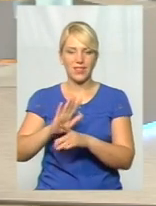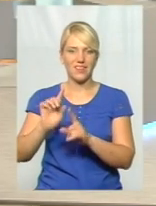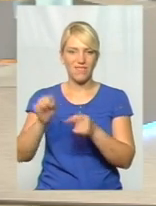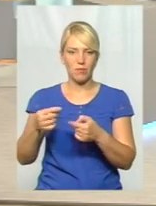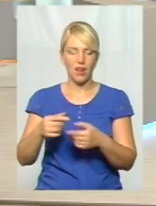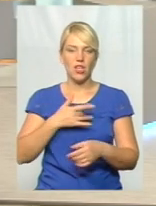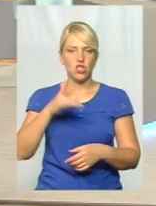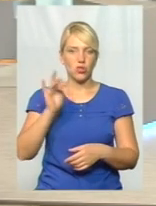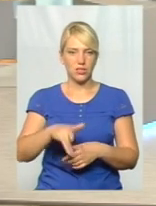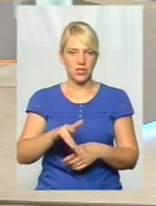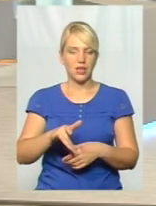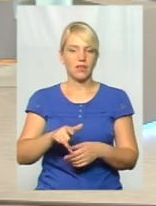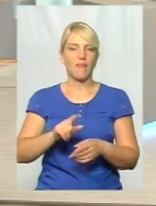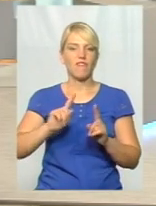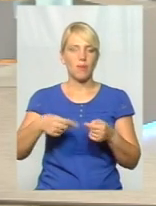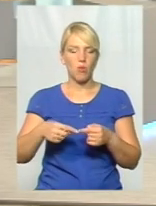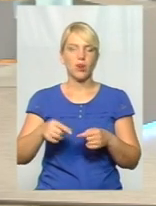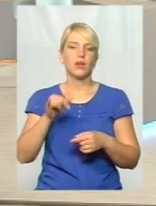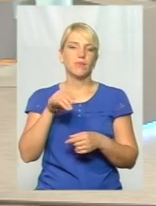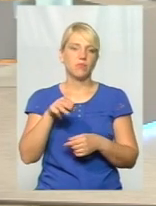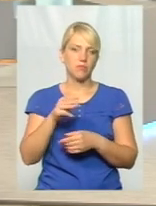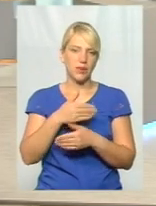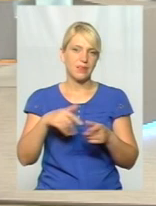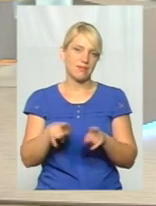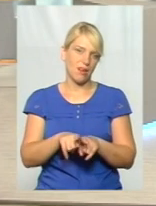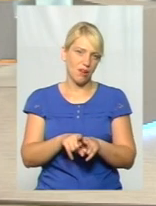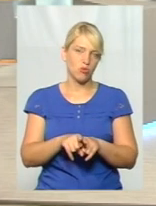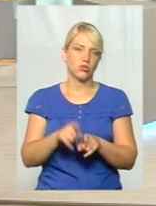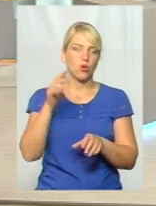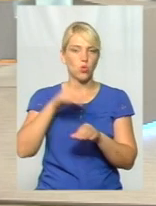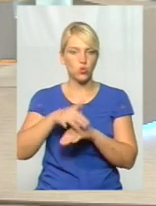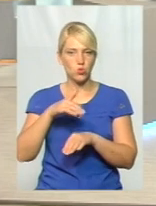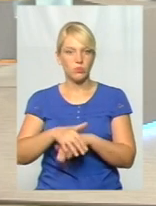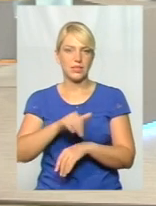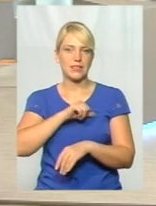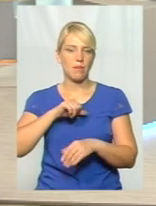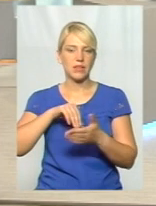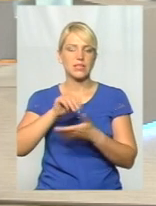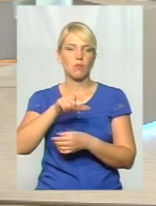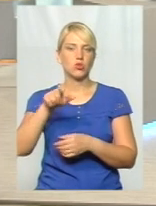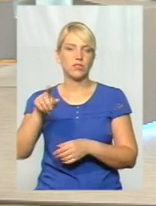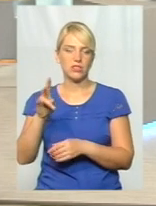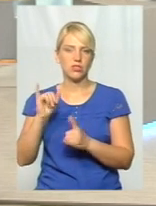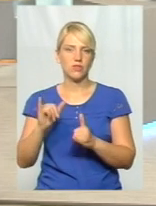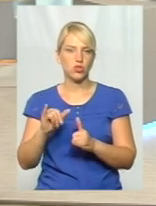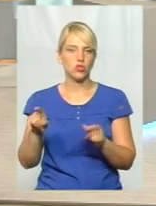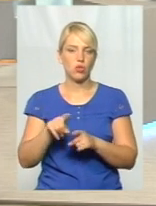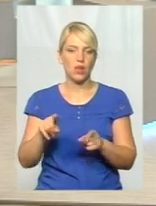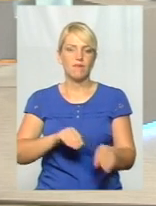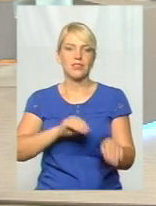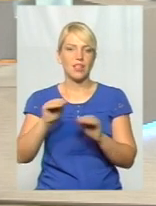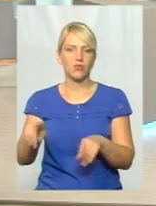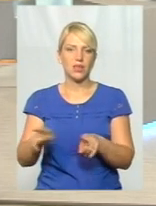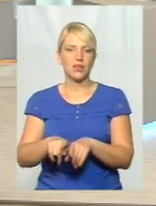жорстких, не ставить перед нами жорстких вимог, ми також і розуміємо самих споживачів, що встановити